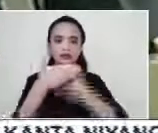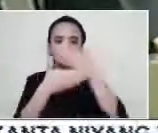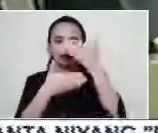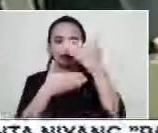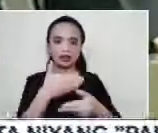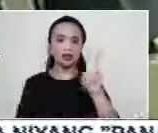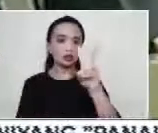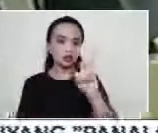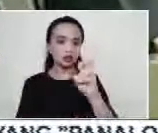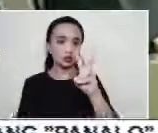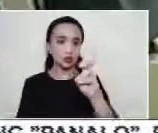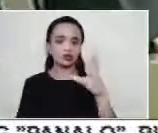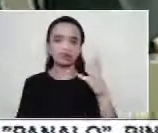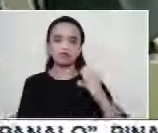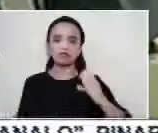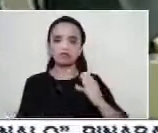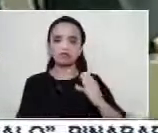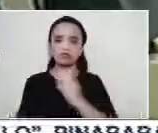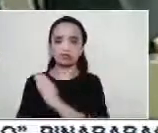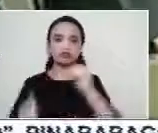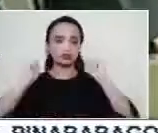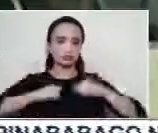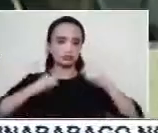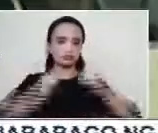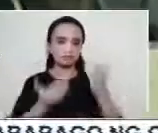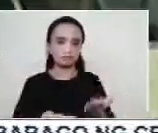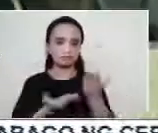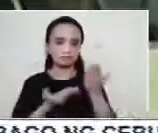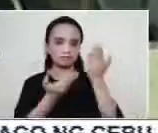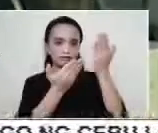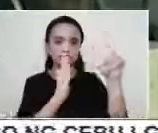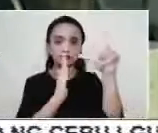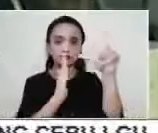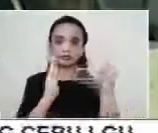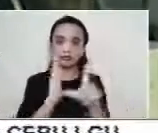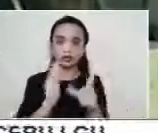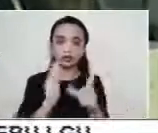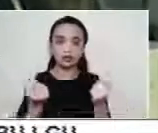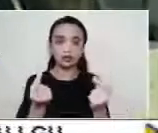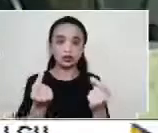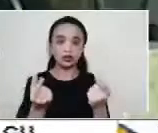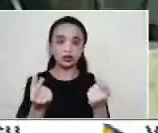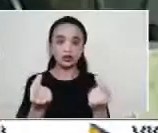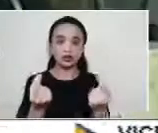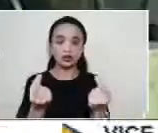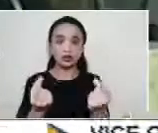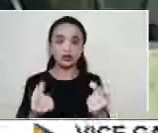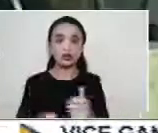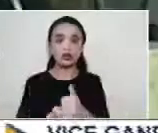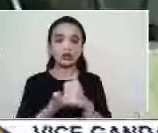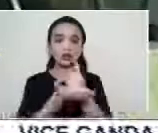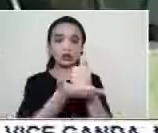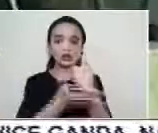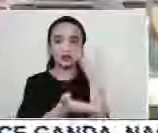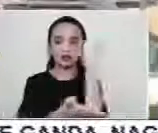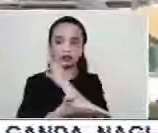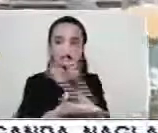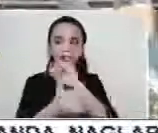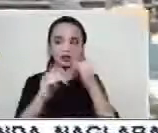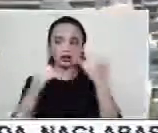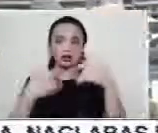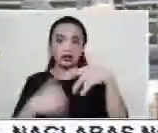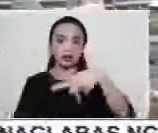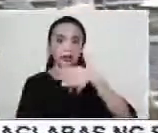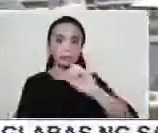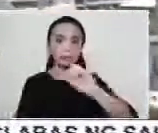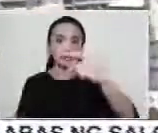sa Philippine Offshore Gaming Operations o POGO. 13 ang kumontra at 2 ang nag-abstain sa panukala.